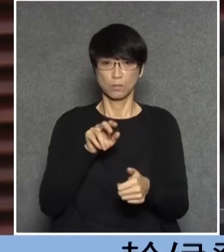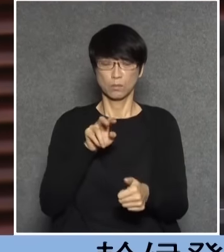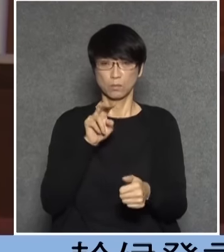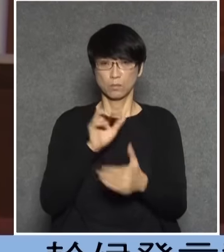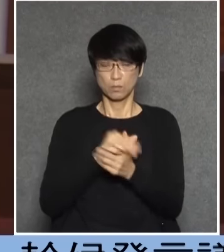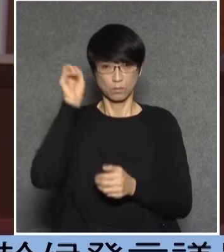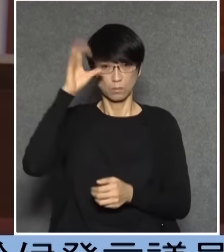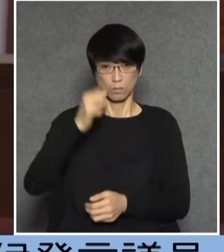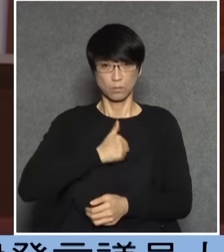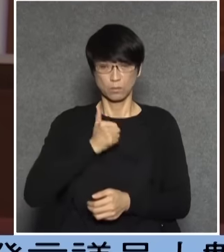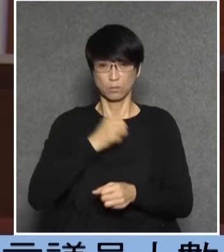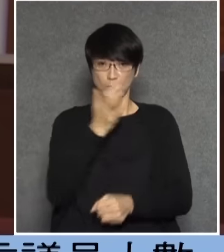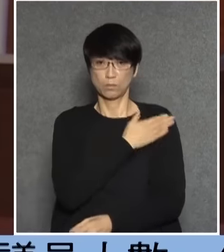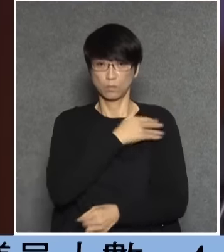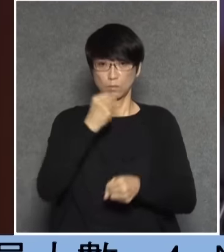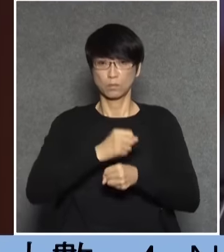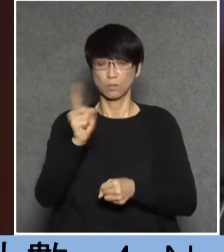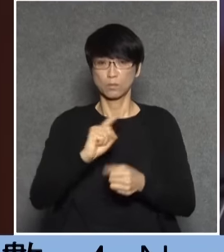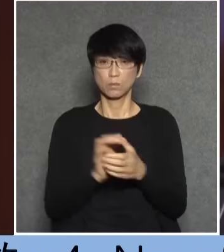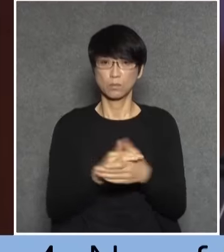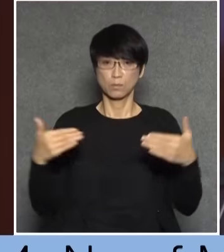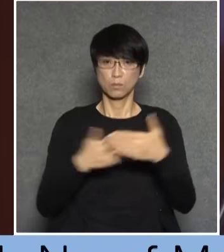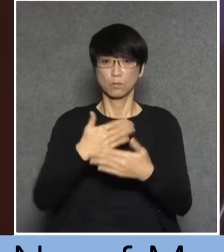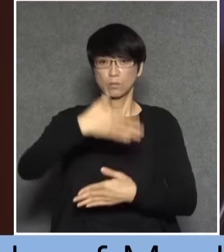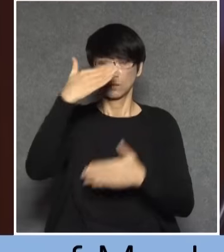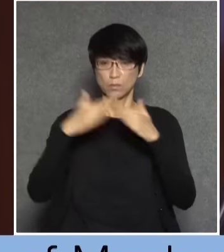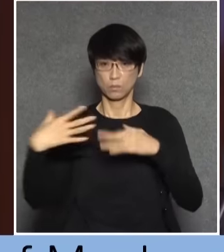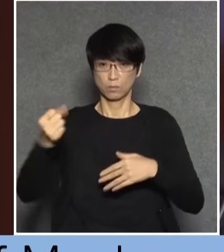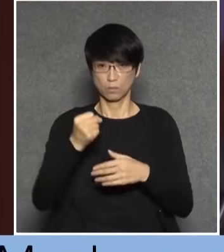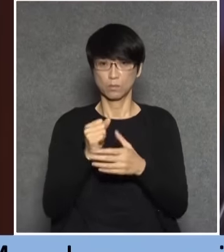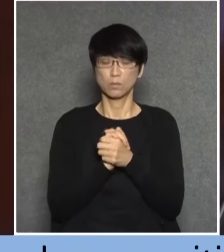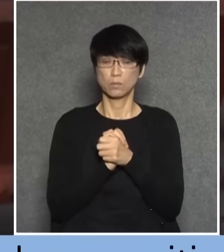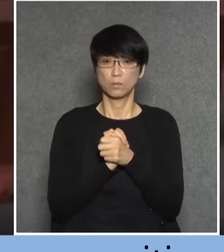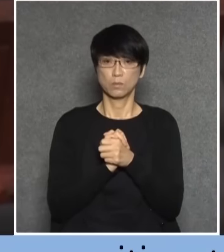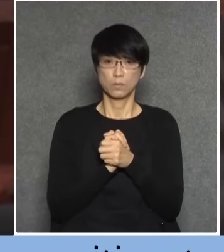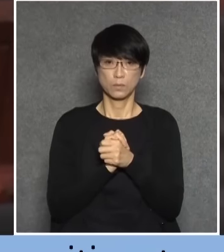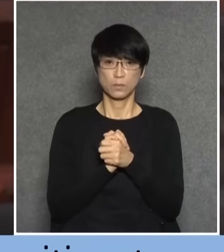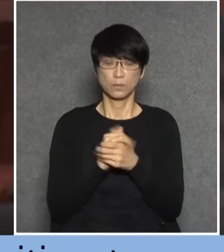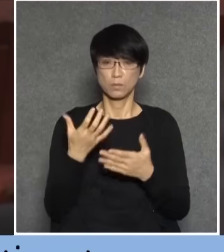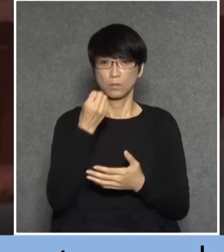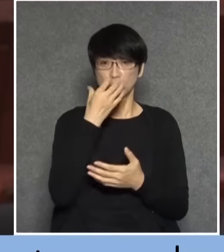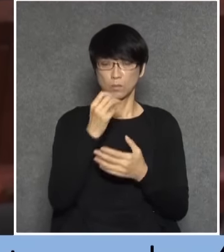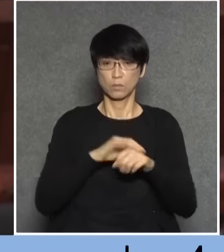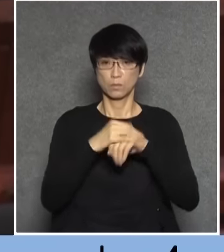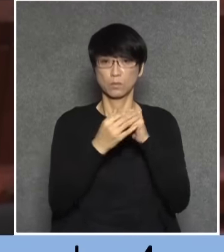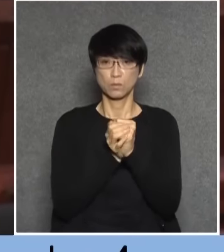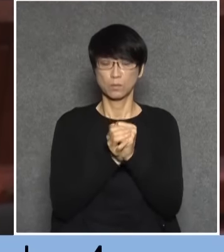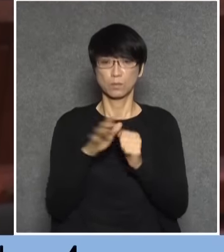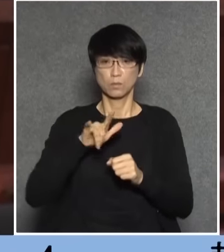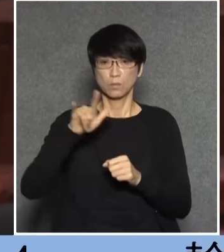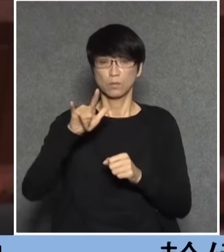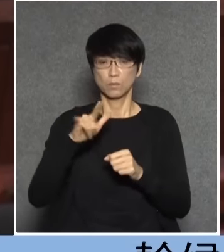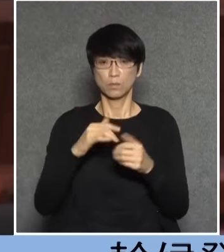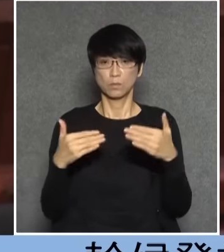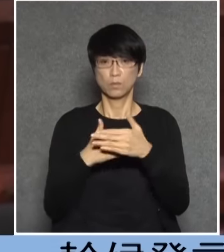工作詳情為何？ 運輸及房屋局局長。 主席，香港乃全球性的航空樞紐，對